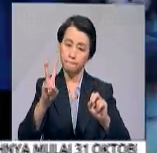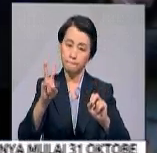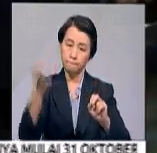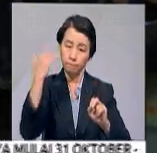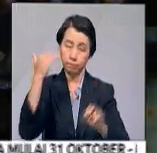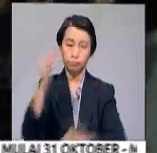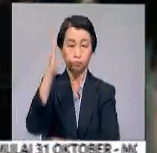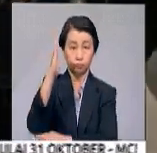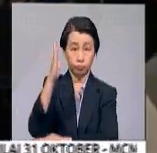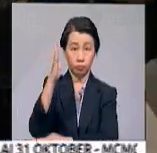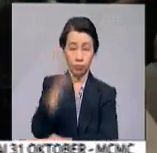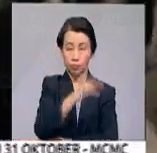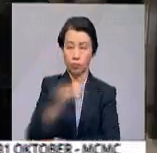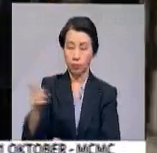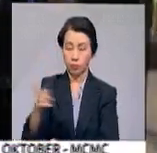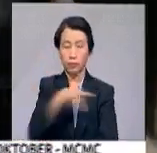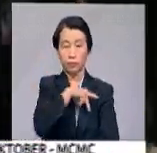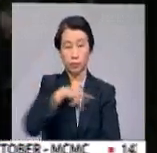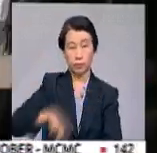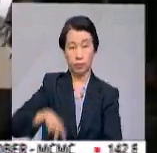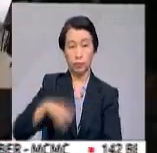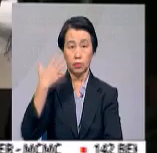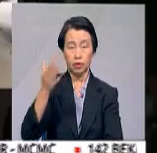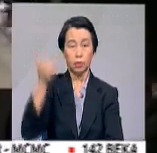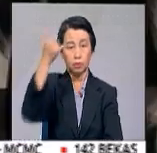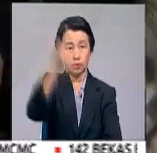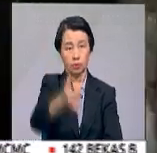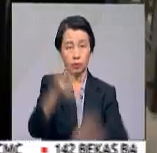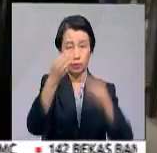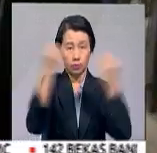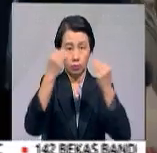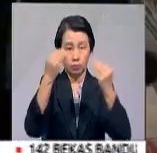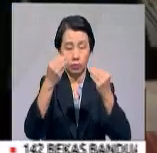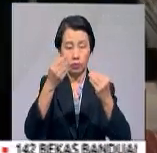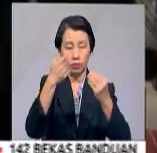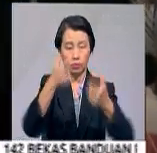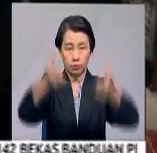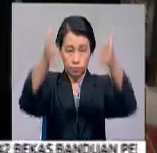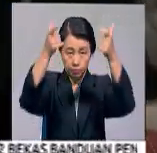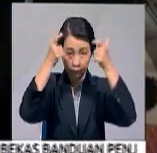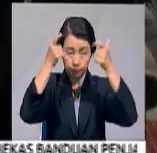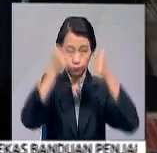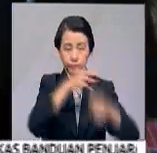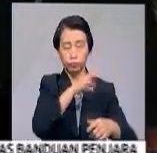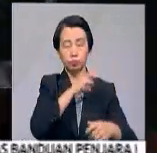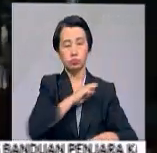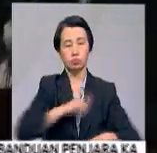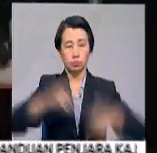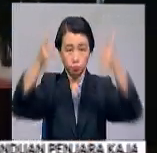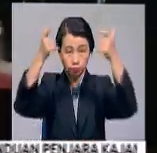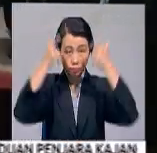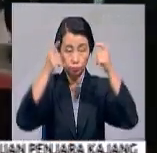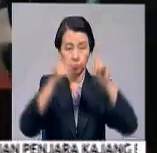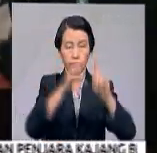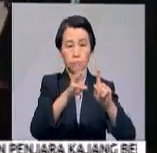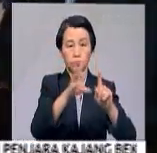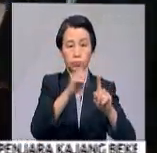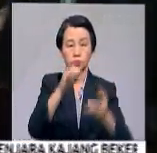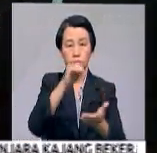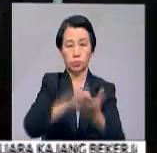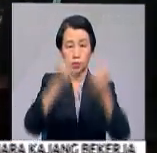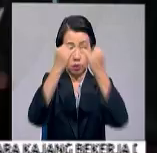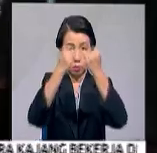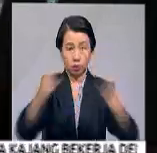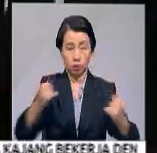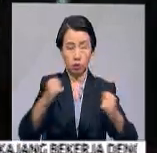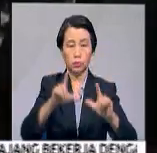Yang di-Pertuan Agong dan Raja Permaisuri Agong dijadual berangkat menghadiri Majlis Pertabalan Maharaja Jepun ke-126 Maharaja Naruhito di Istana